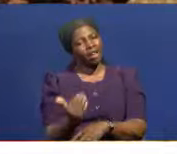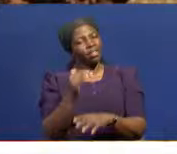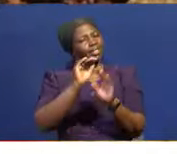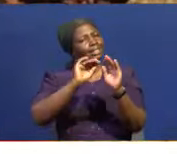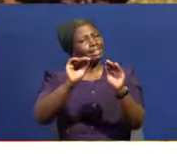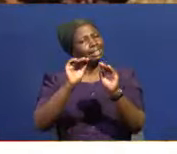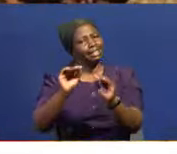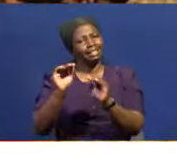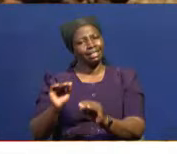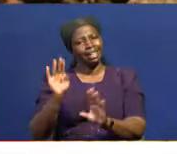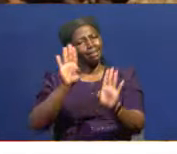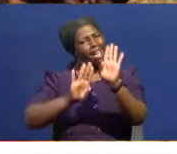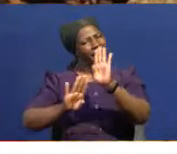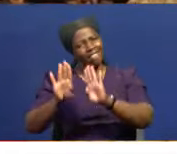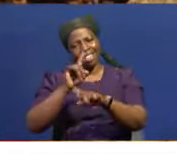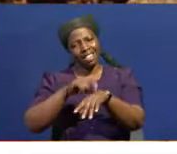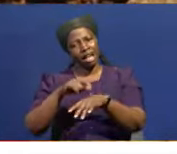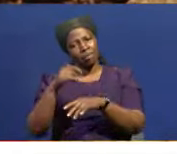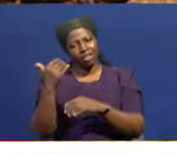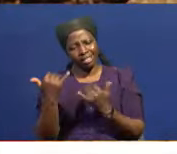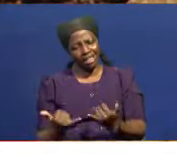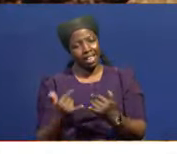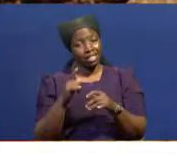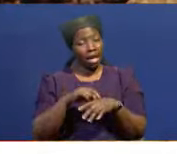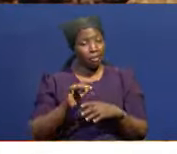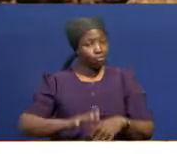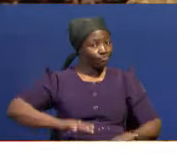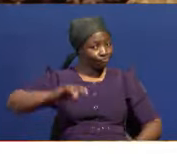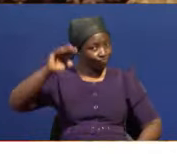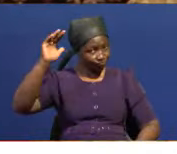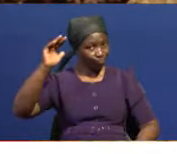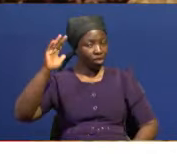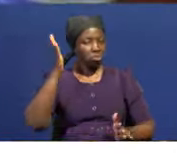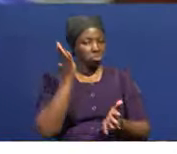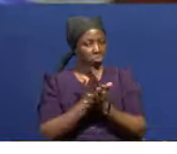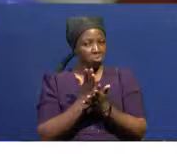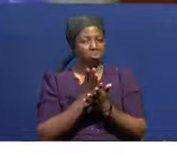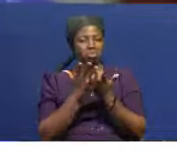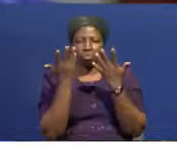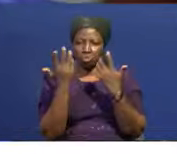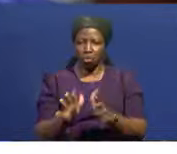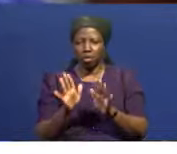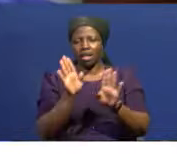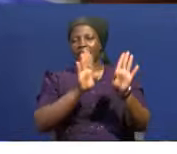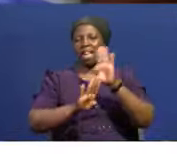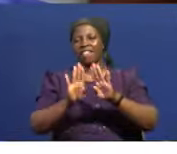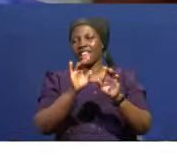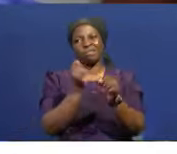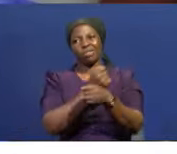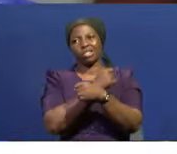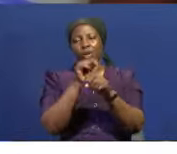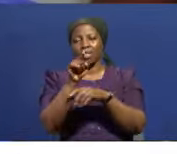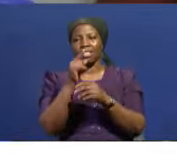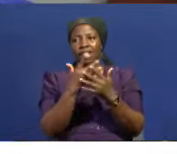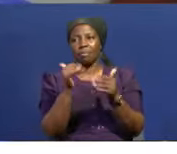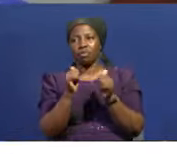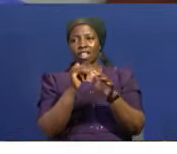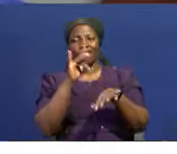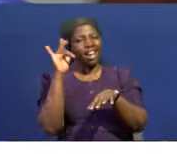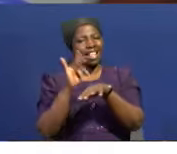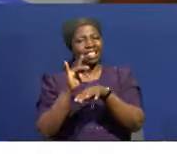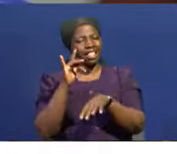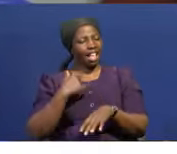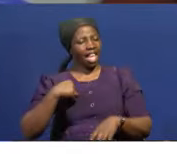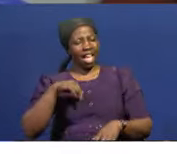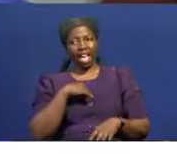mdogo, na anapokuwa mkubwa yale maadili akiyashika hakika hawezi kupotea. Hili ni jambo ambalo limetugusa sisi kama